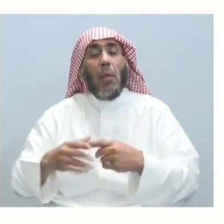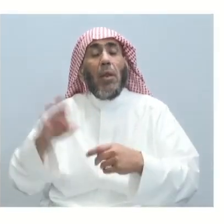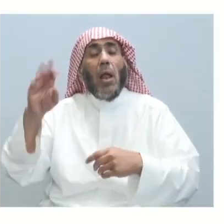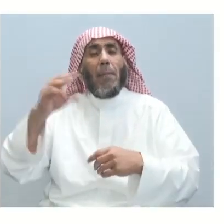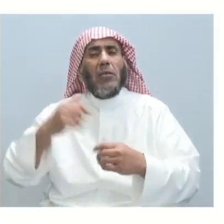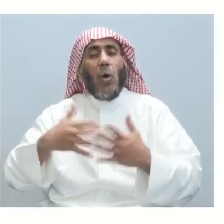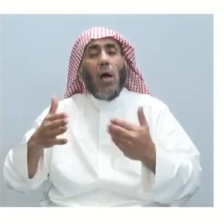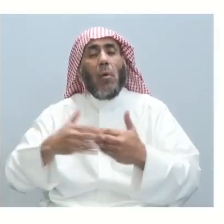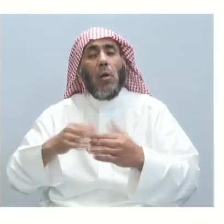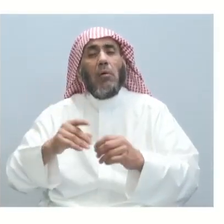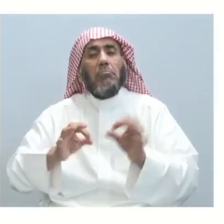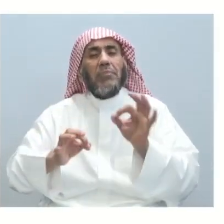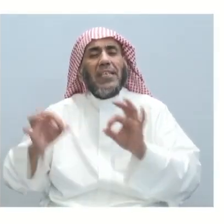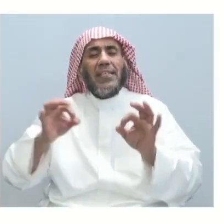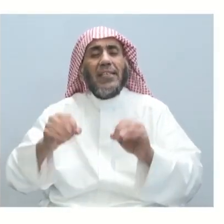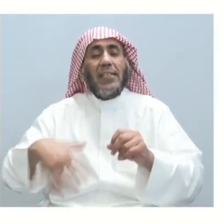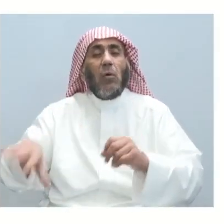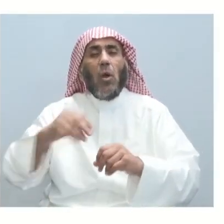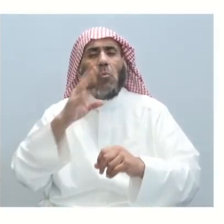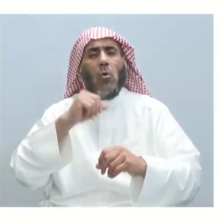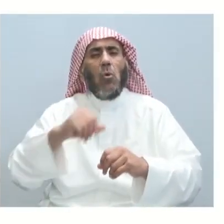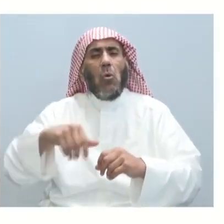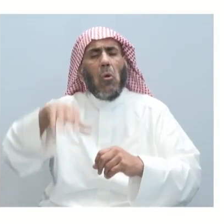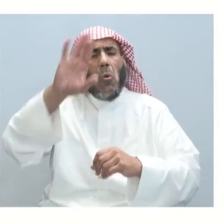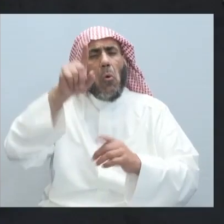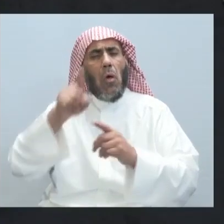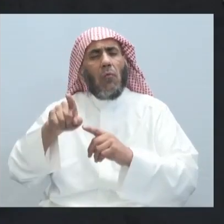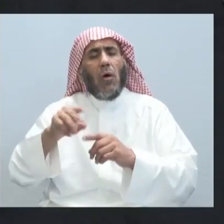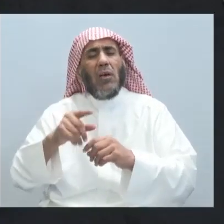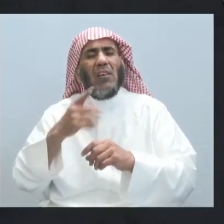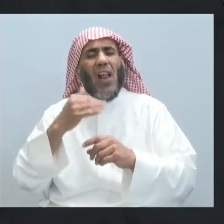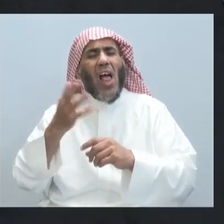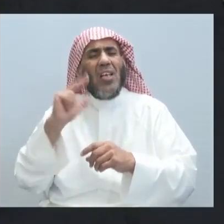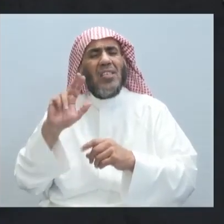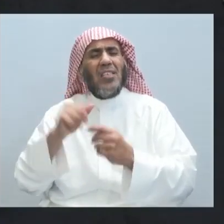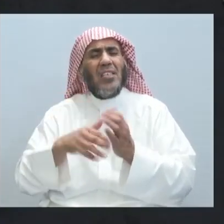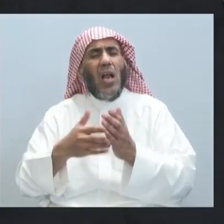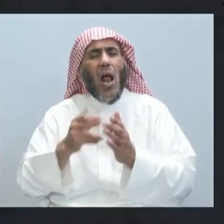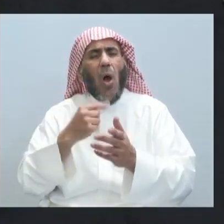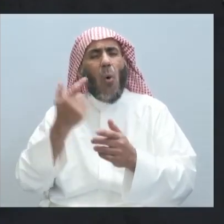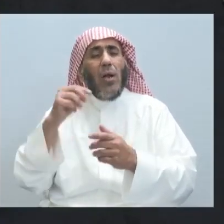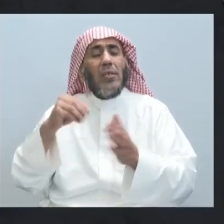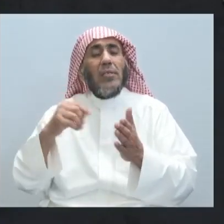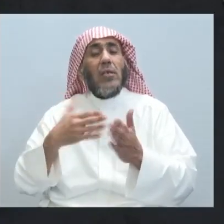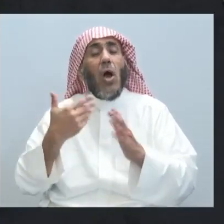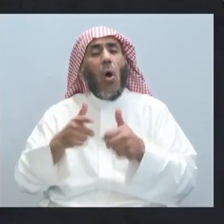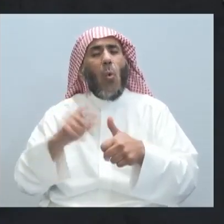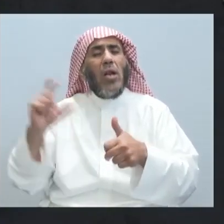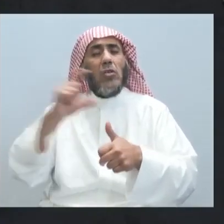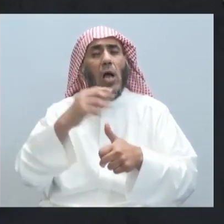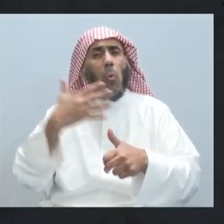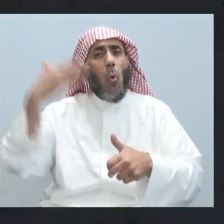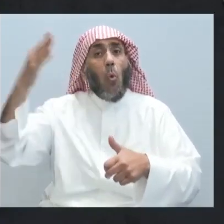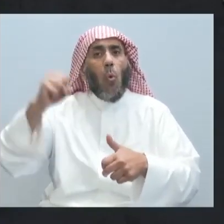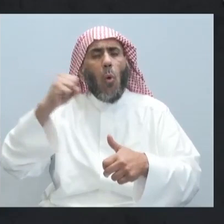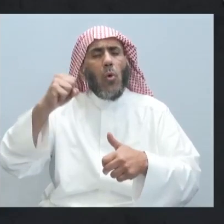وقام الموالي بسياسه الدوله لم يعد هم الخلفاء الذين طبعا في عصر صدر الاسلام كانت خطابه قويه جدا